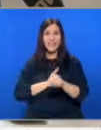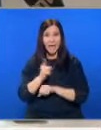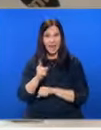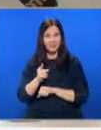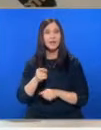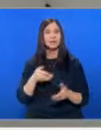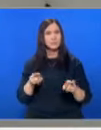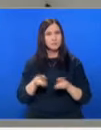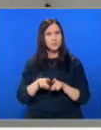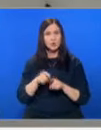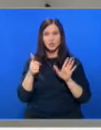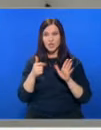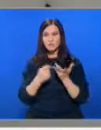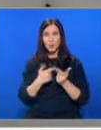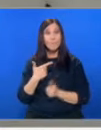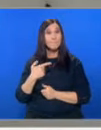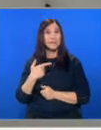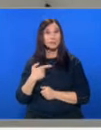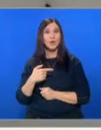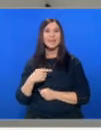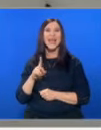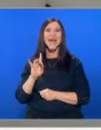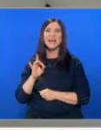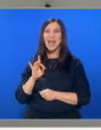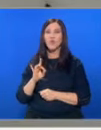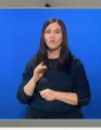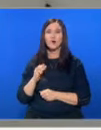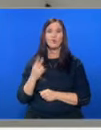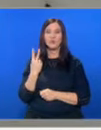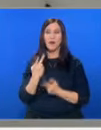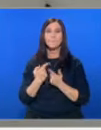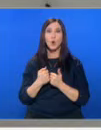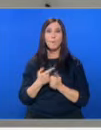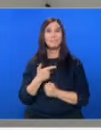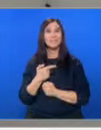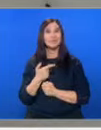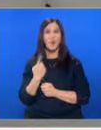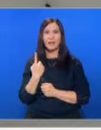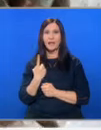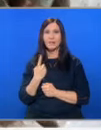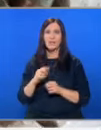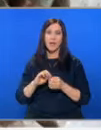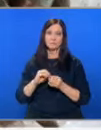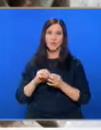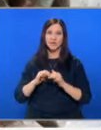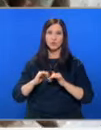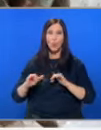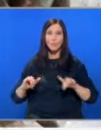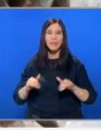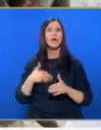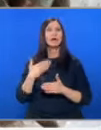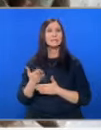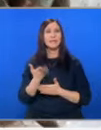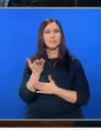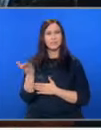броя пистолети тип револвер, и два броя пистолети, като единият е разгубен. Сред арсенала